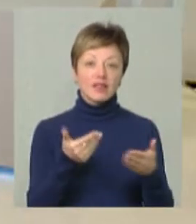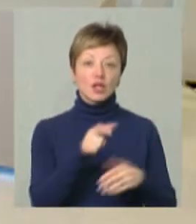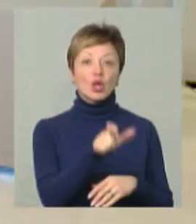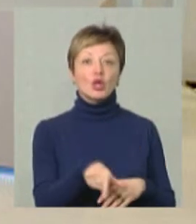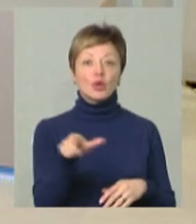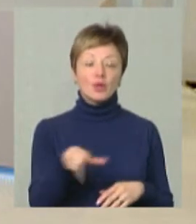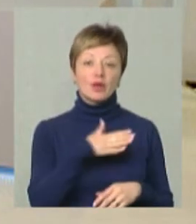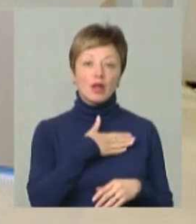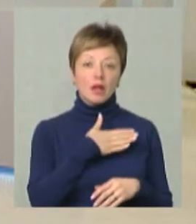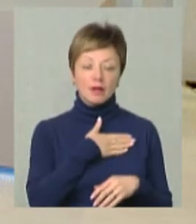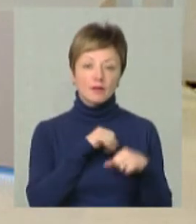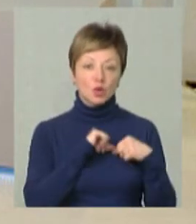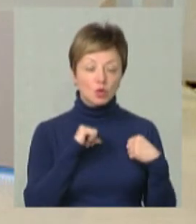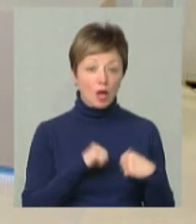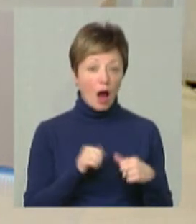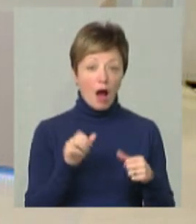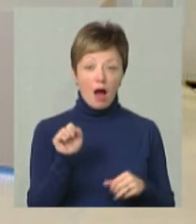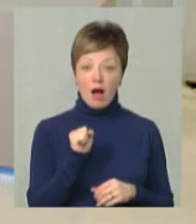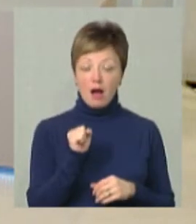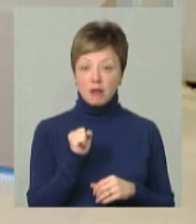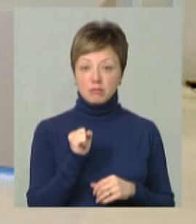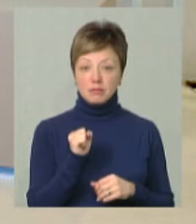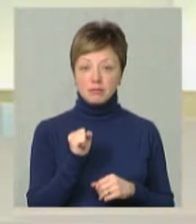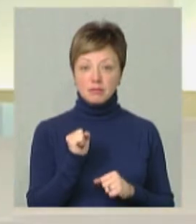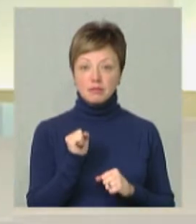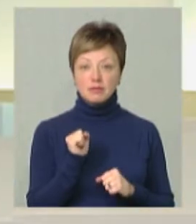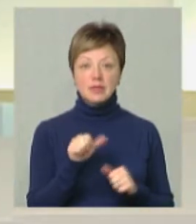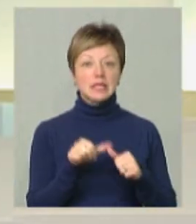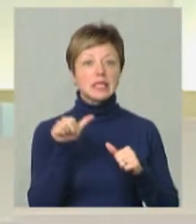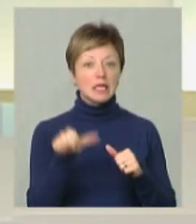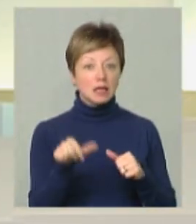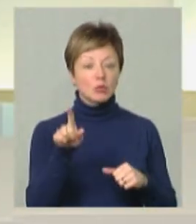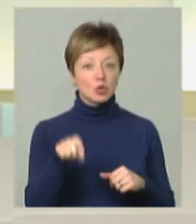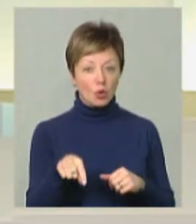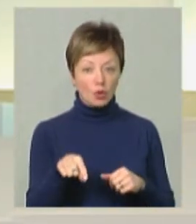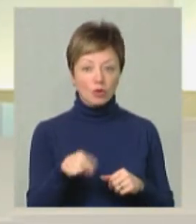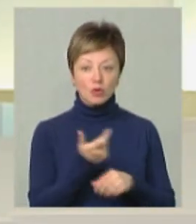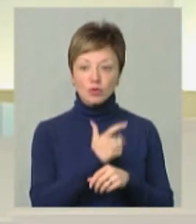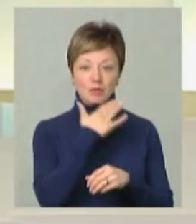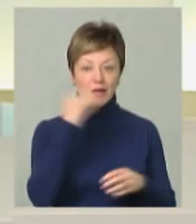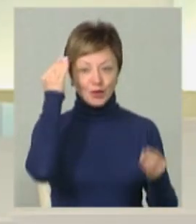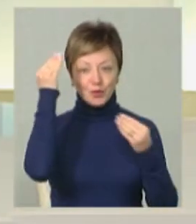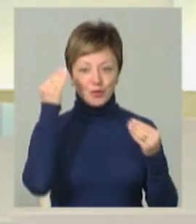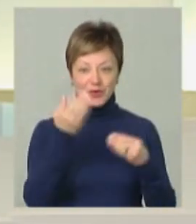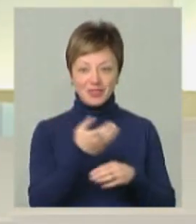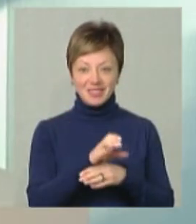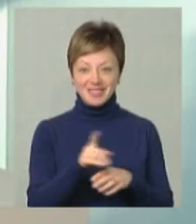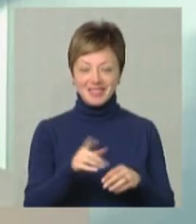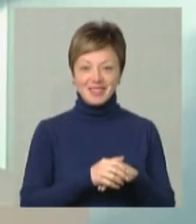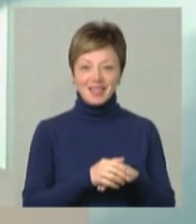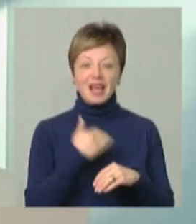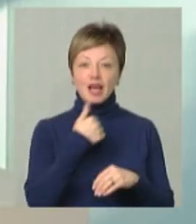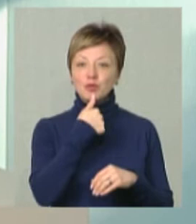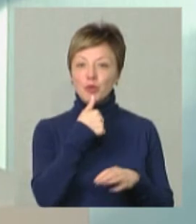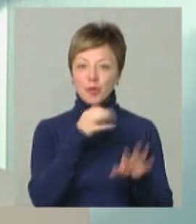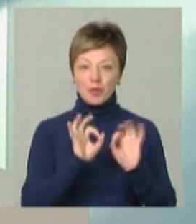від серця, від душі. А крім того… Дуже багато думок від сюжетів. Я